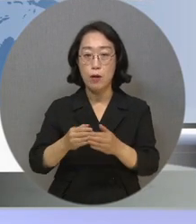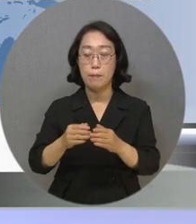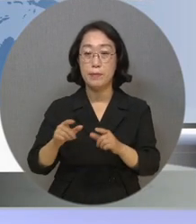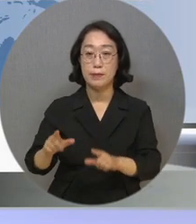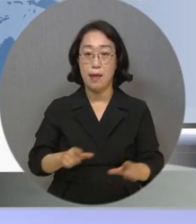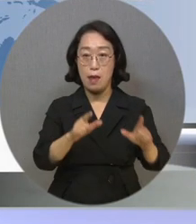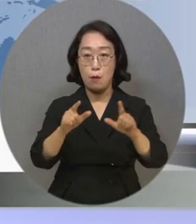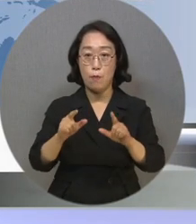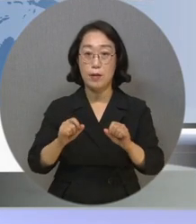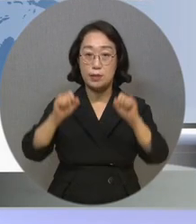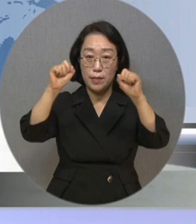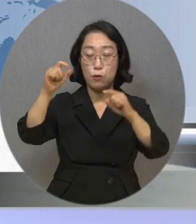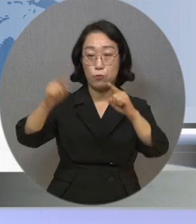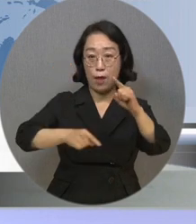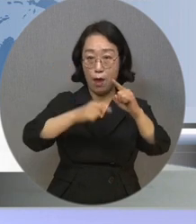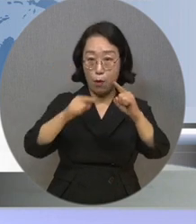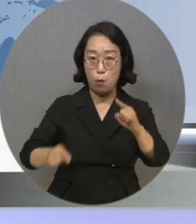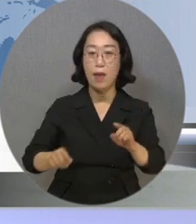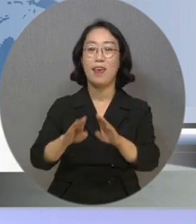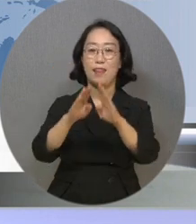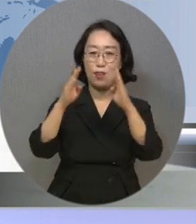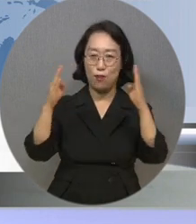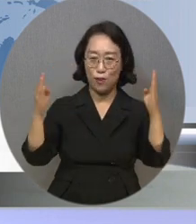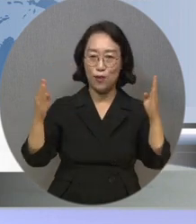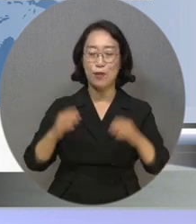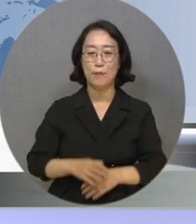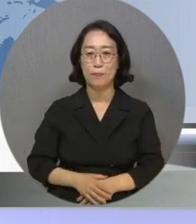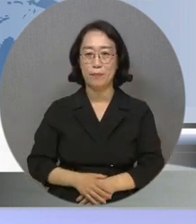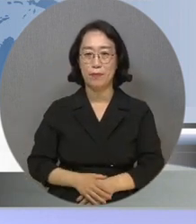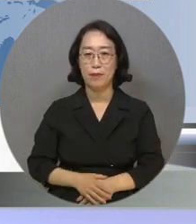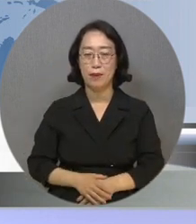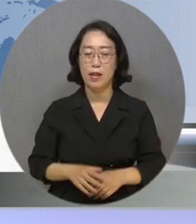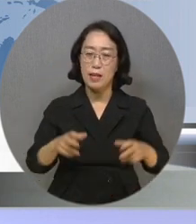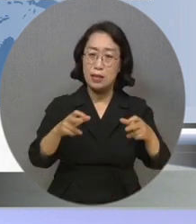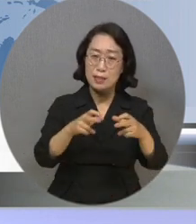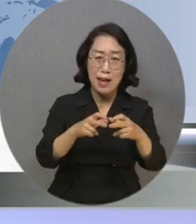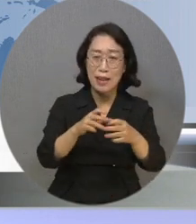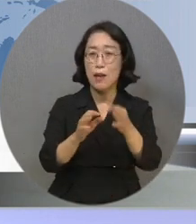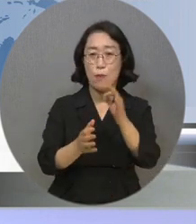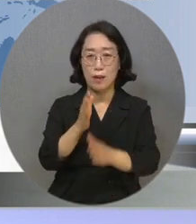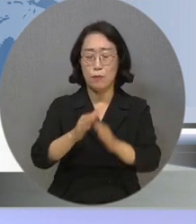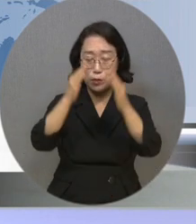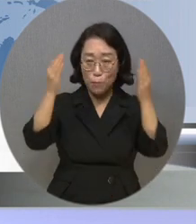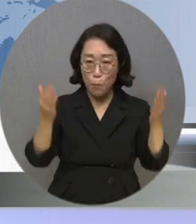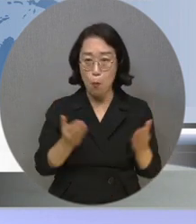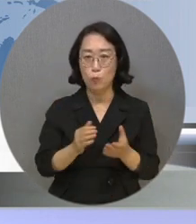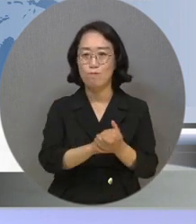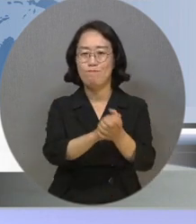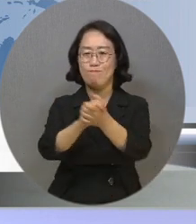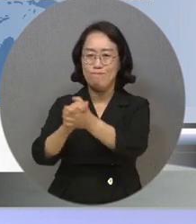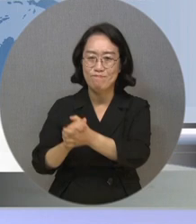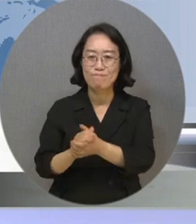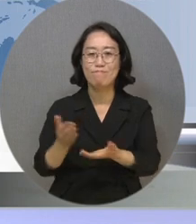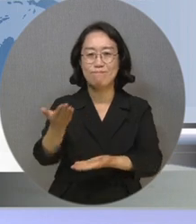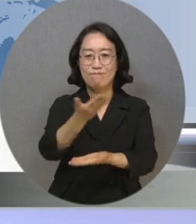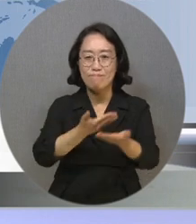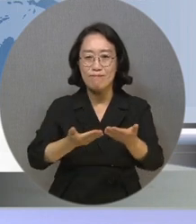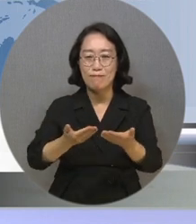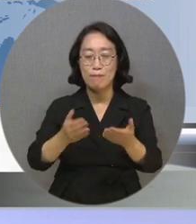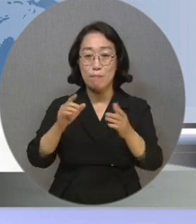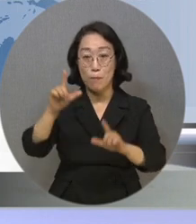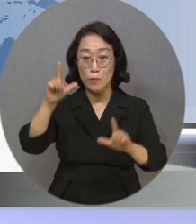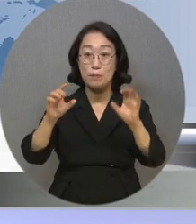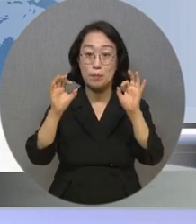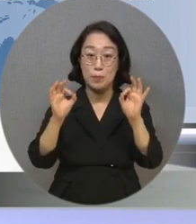어울림생활체육대축전이 전북 익산 실내체육관에서 펼쳐졌습니다. 장애의 유무를 떠나 모두가 하나 되는 축제의 현장 속으로 김영재